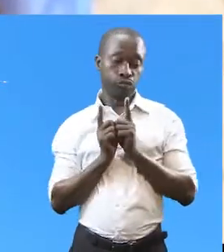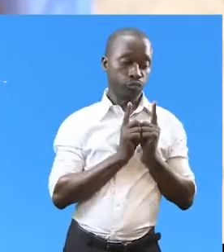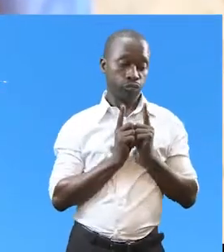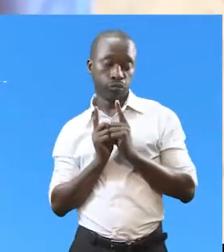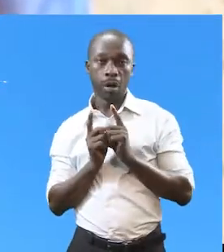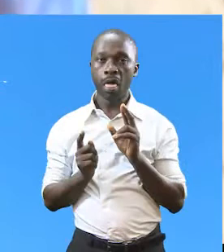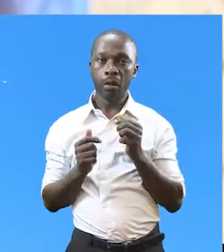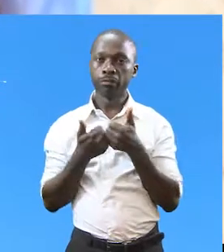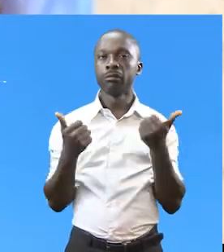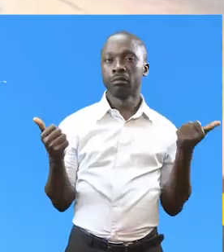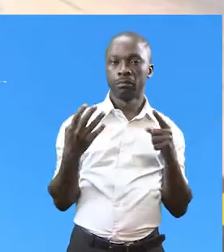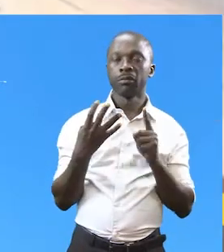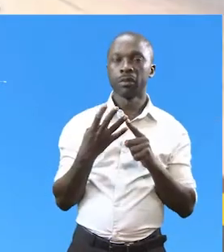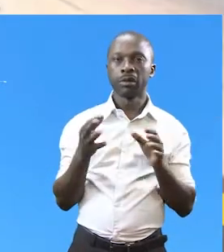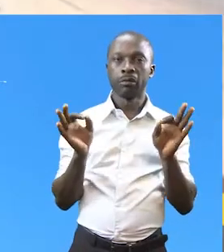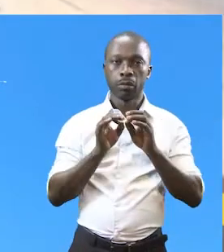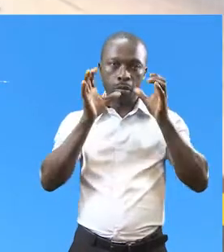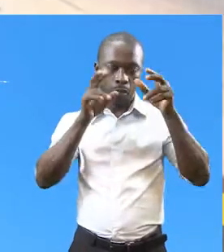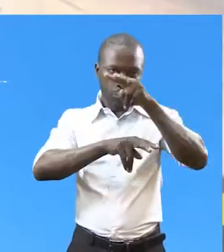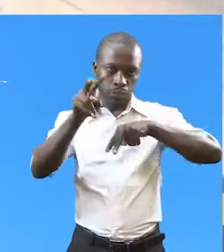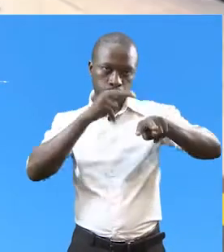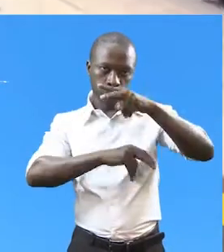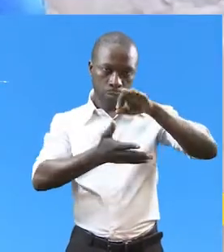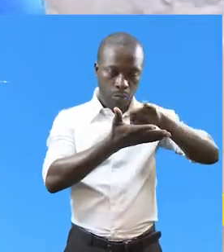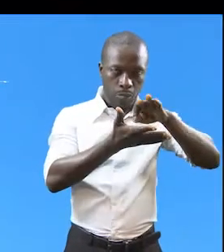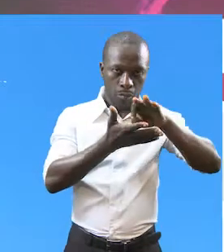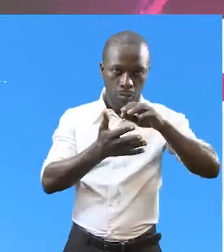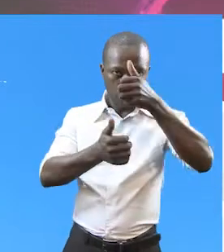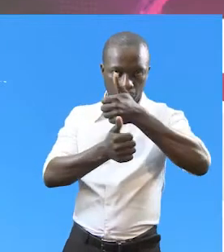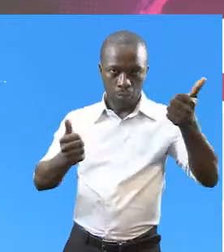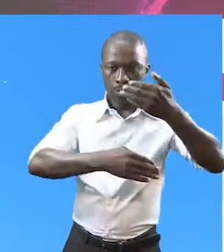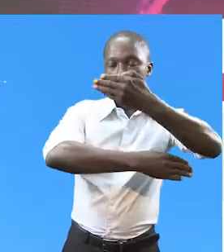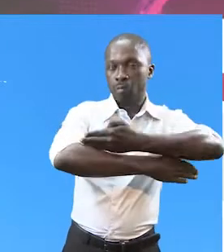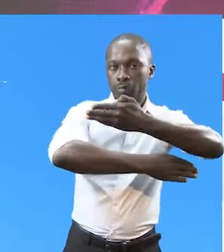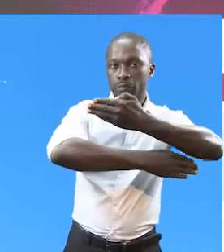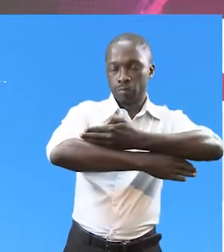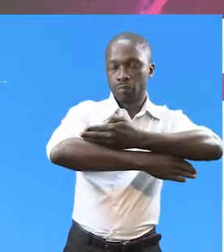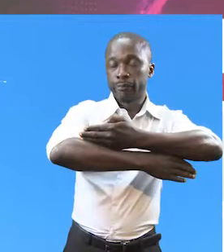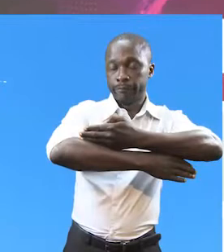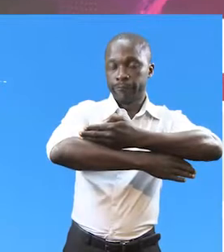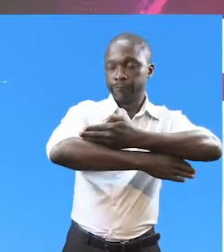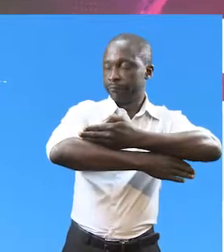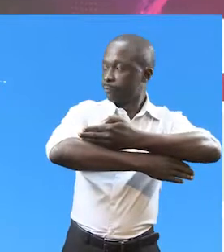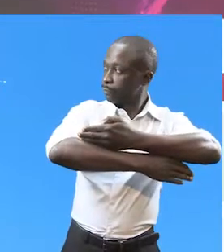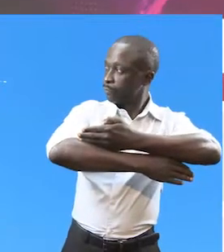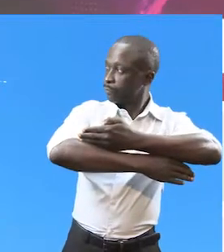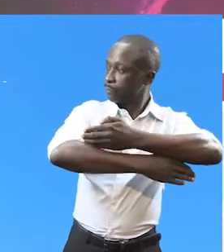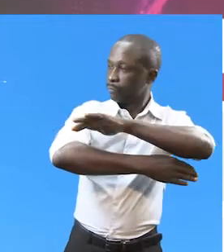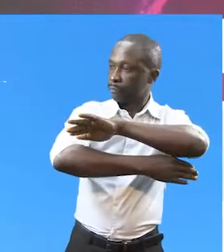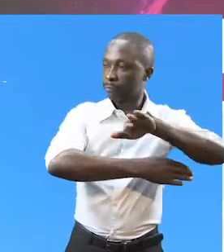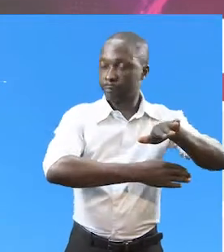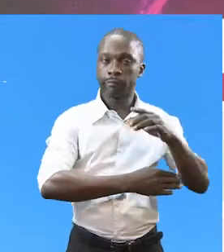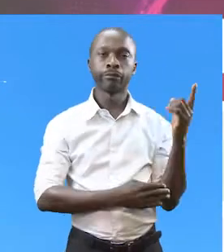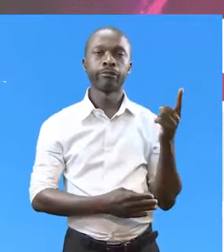et accroître la surveillance de la population au niveau des frontières. Toujours dans le même sillage, le professeur